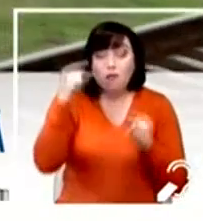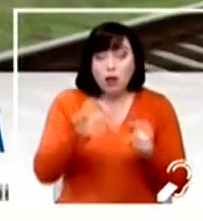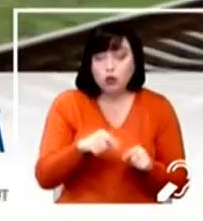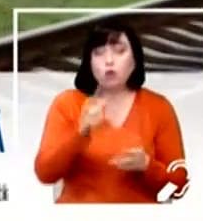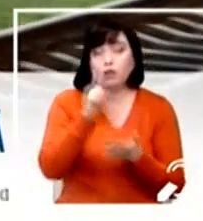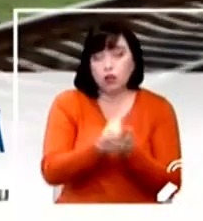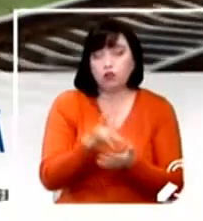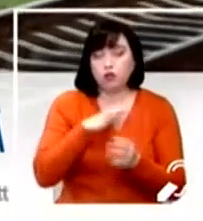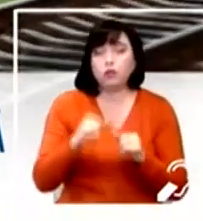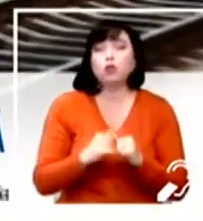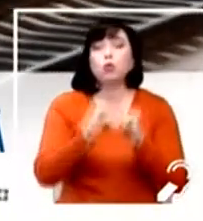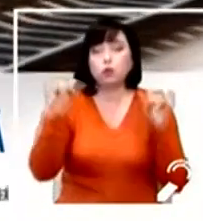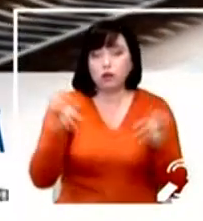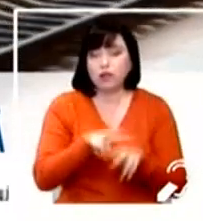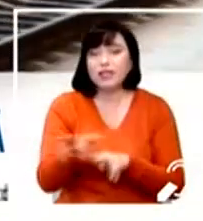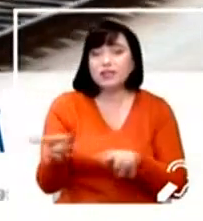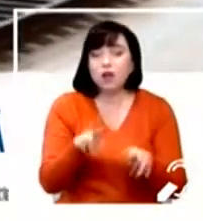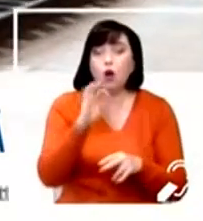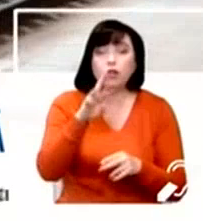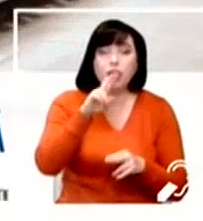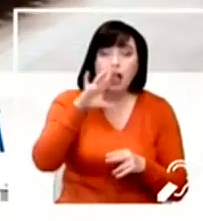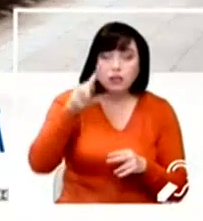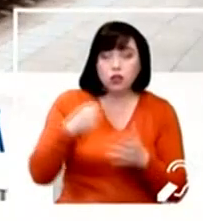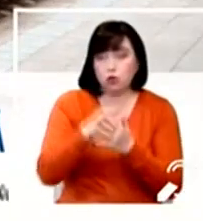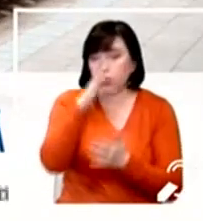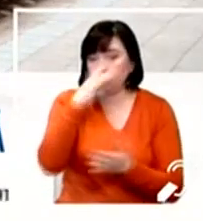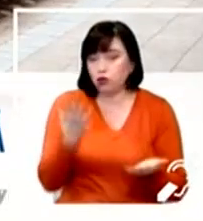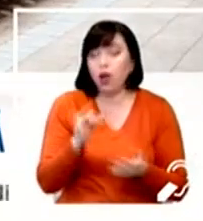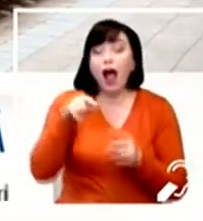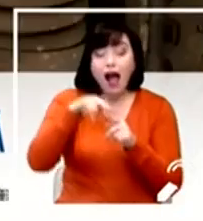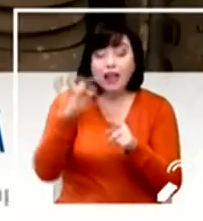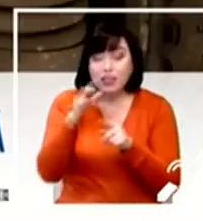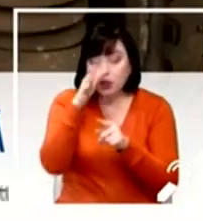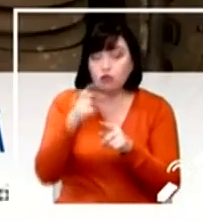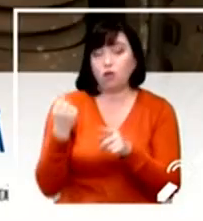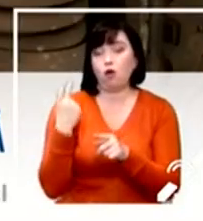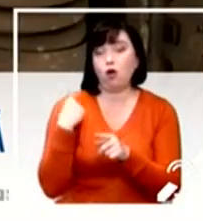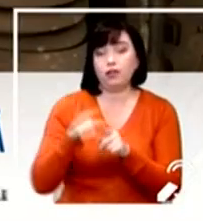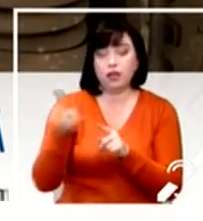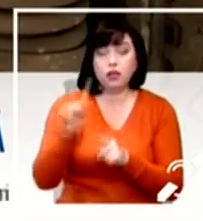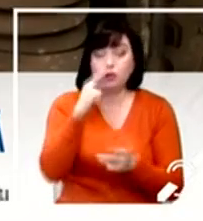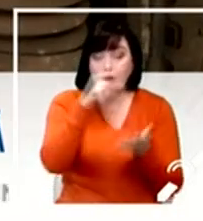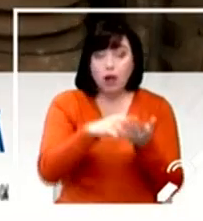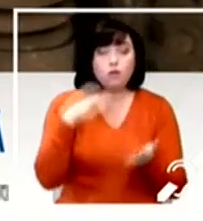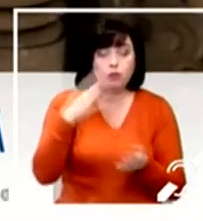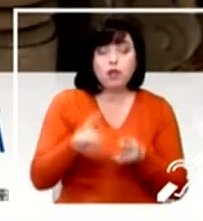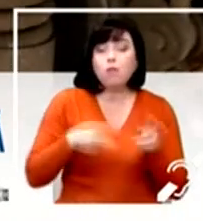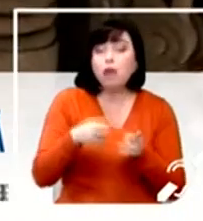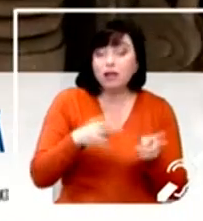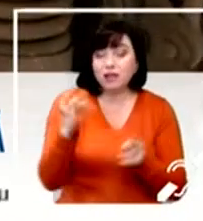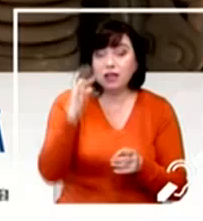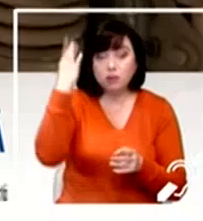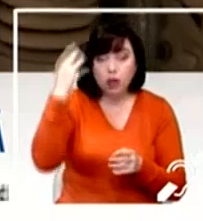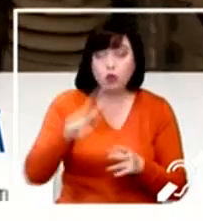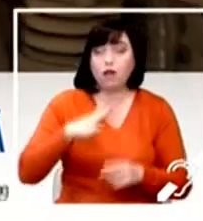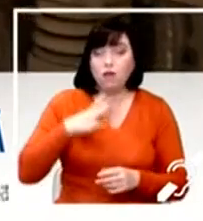Moldova ar urma să fie extinsă legătura feroviară de la Iași la Chișinău și de aici spre Odessa. Pentru a intra în România, trenurile din Republica